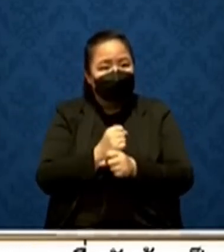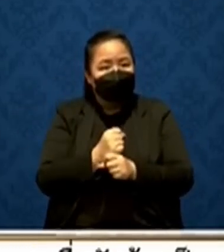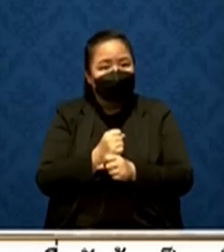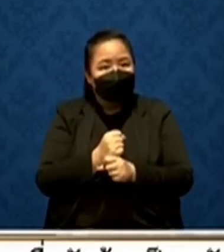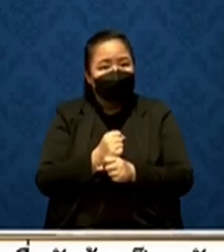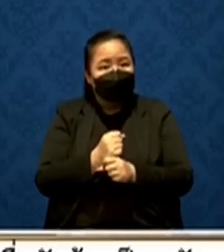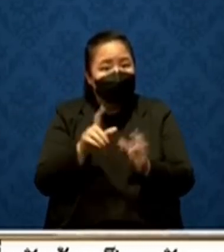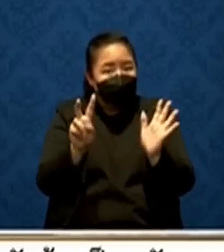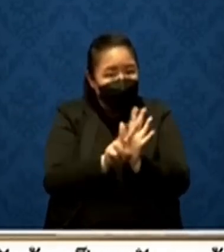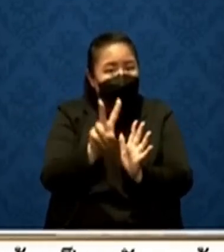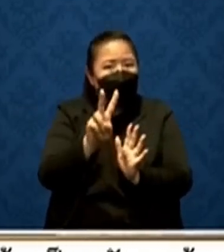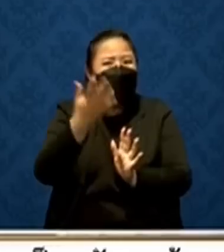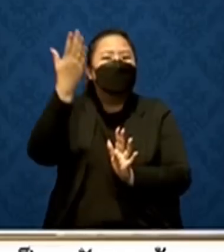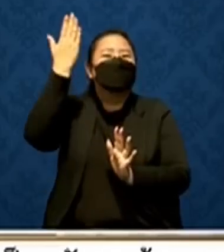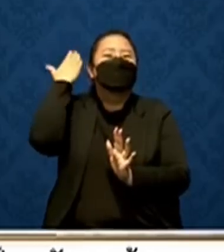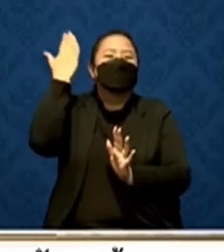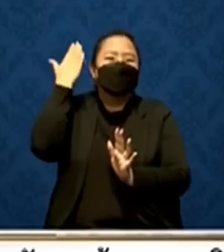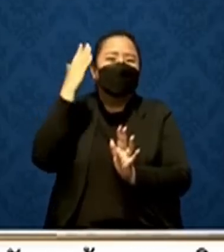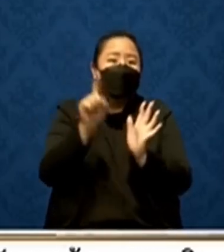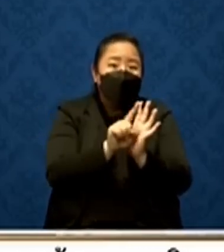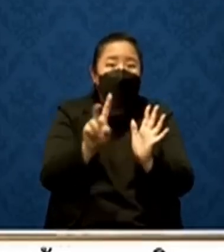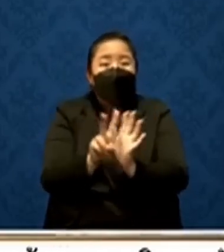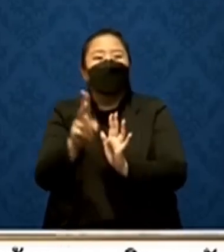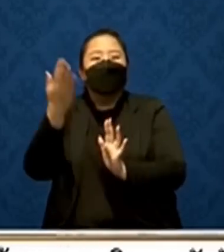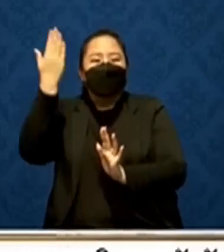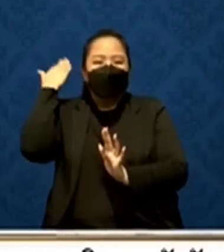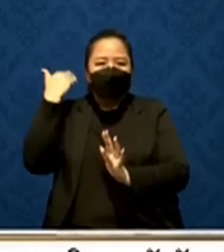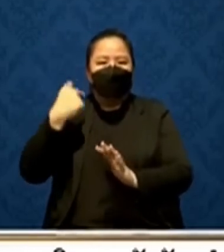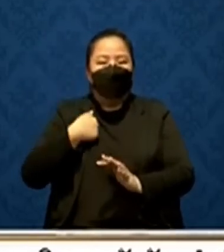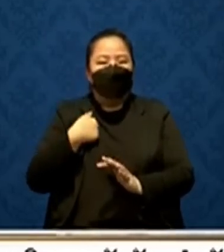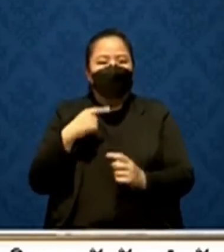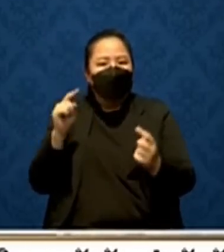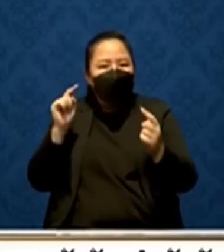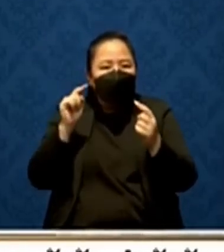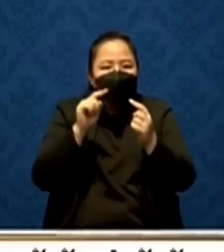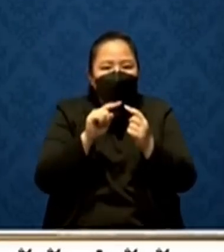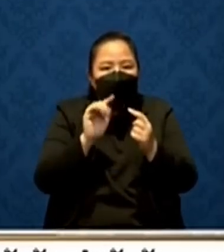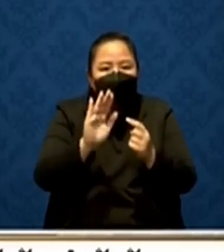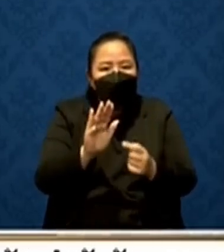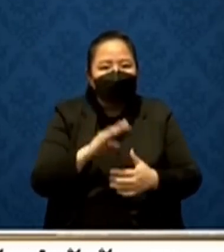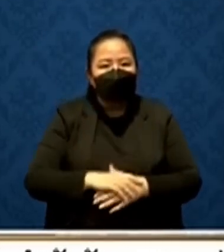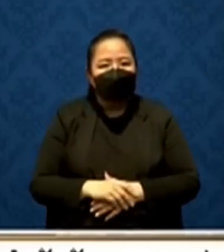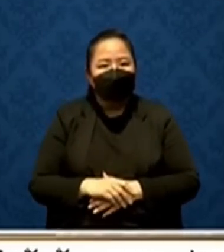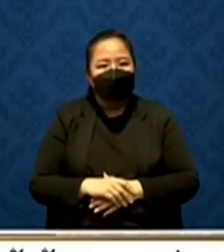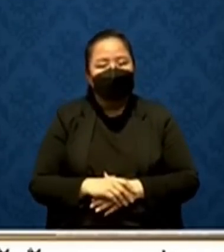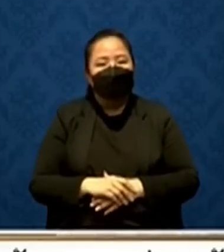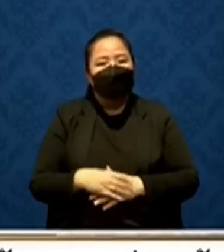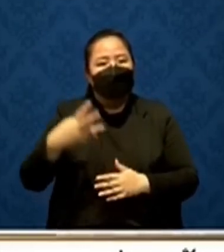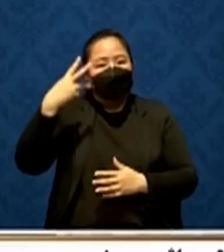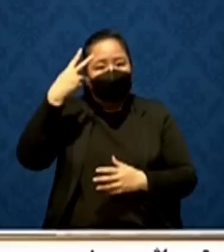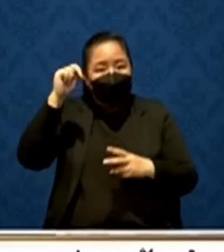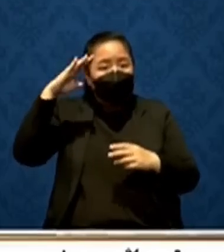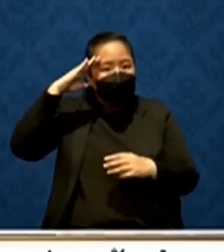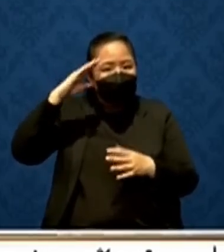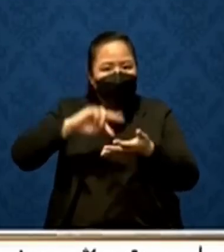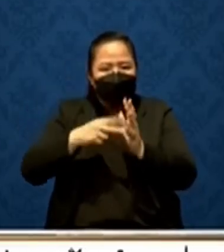2ครั้งที่ผ่านมาผมเลยมุ่งเน้นเรื่องบุคลิกลักษณะของพลเอกประยุทธ์ที่จะ